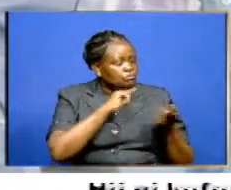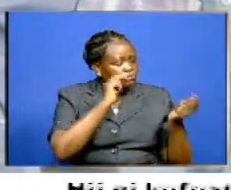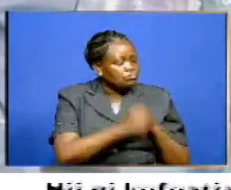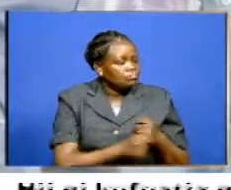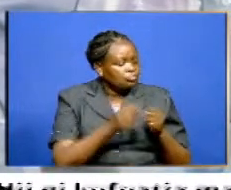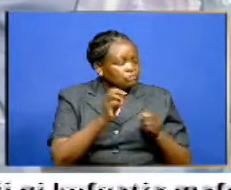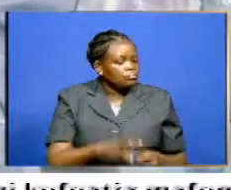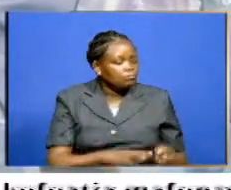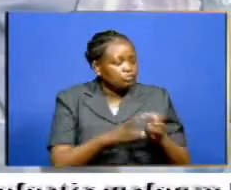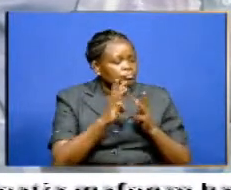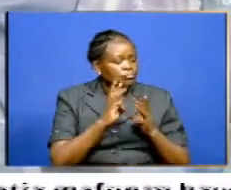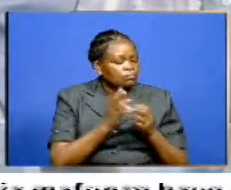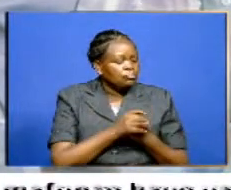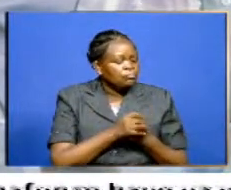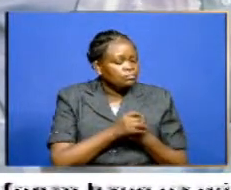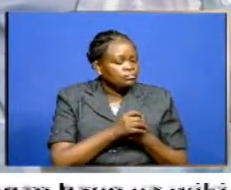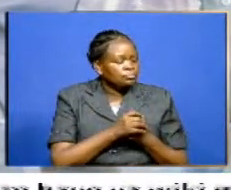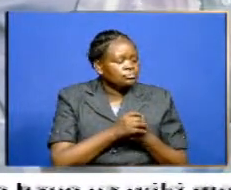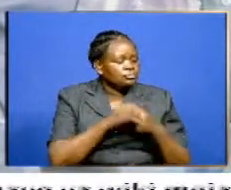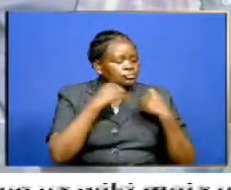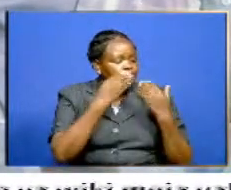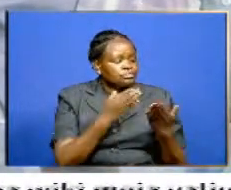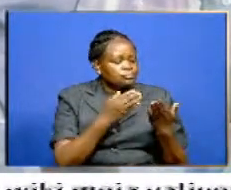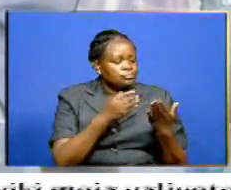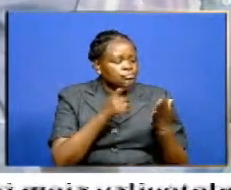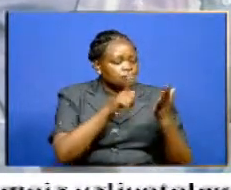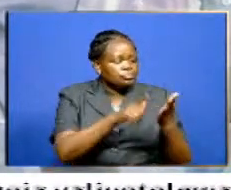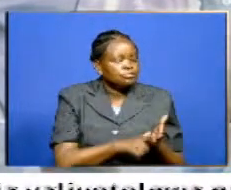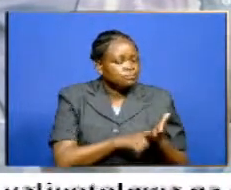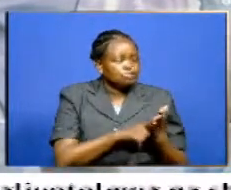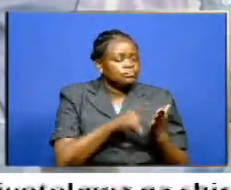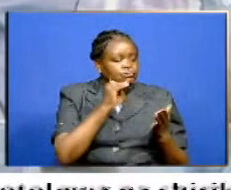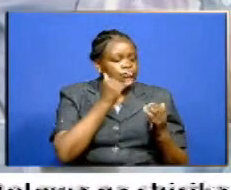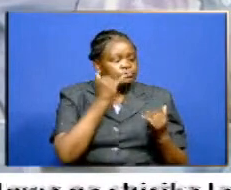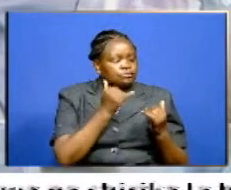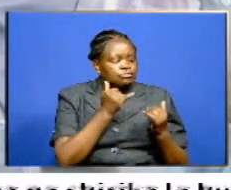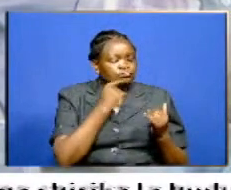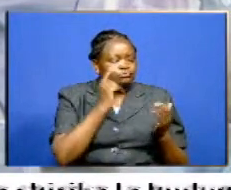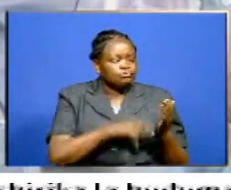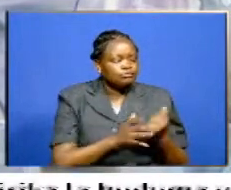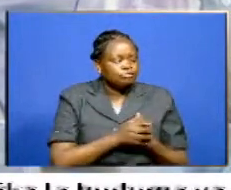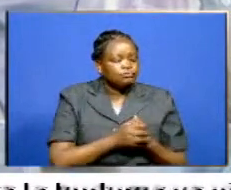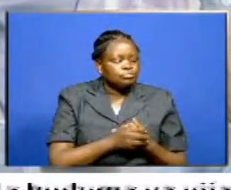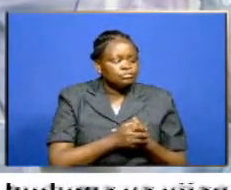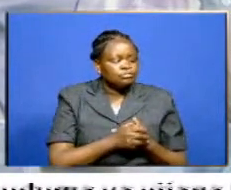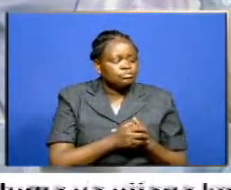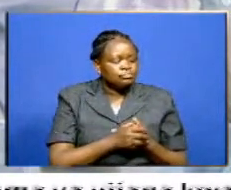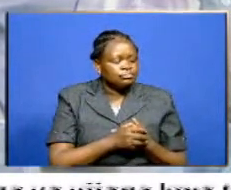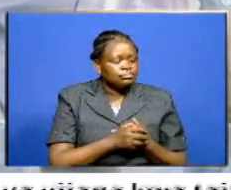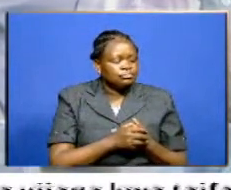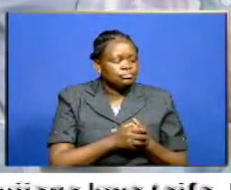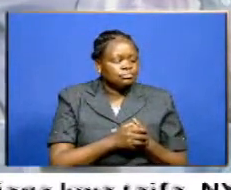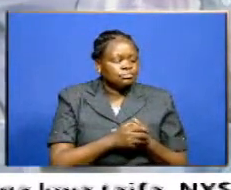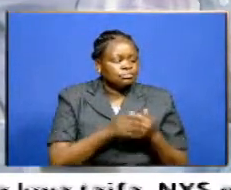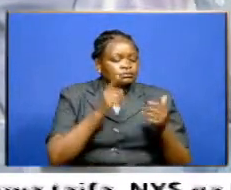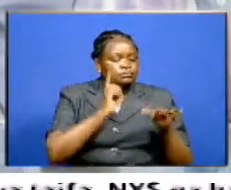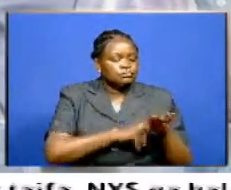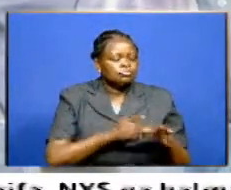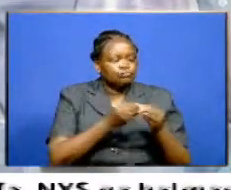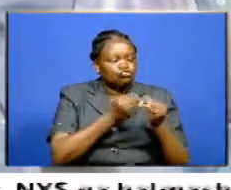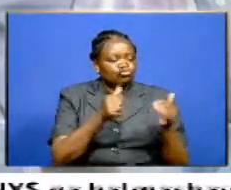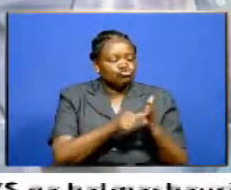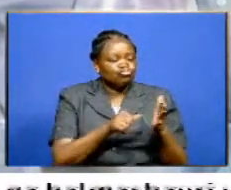ama mbinu ya utoaji wa hii mkopo wa HELB. Kwako wewe, labda unaona suluhu iko wapi katika kutatua swala